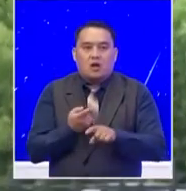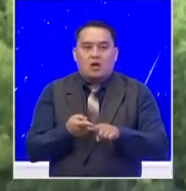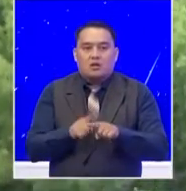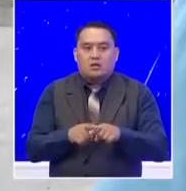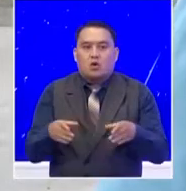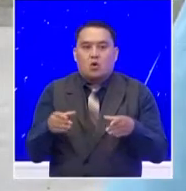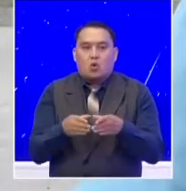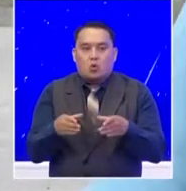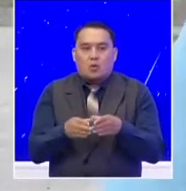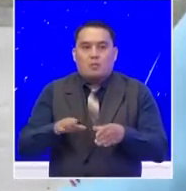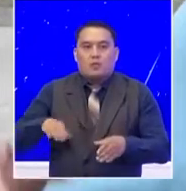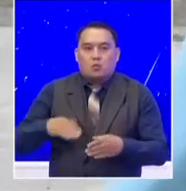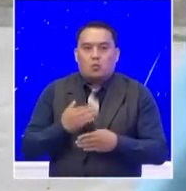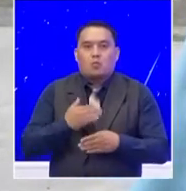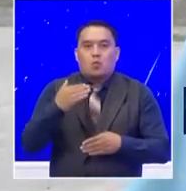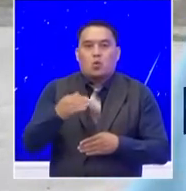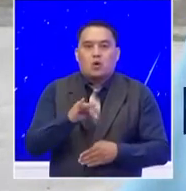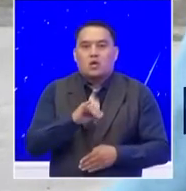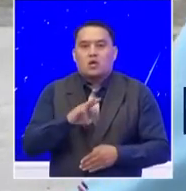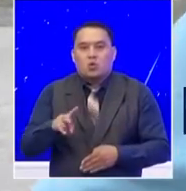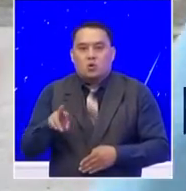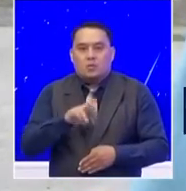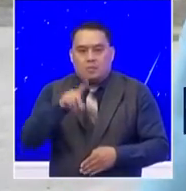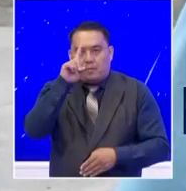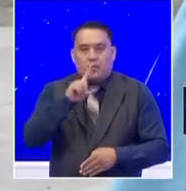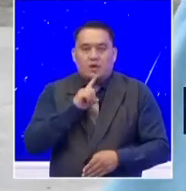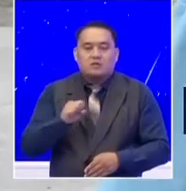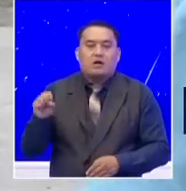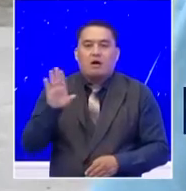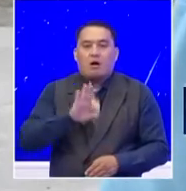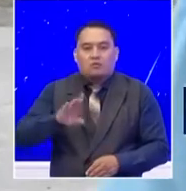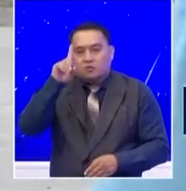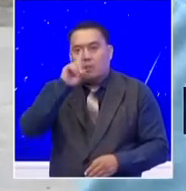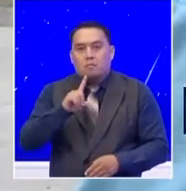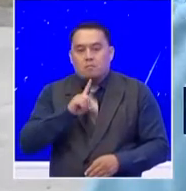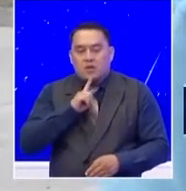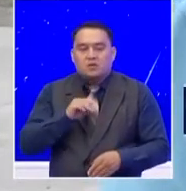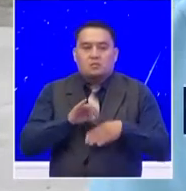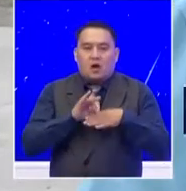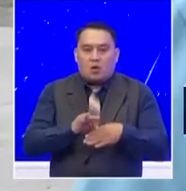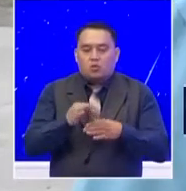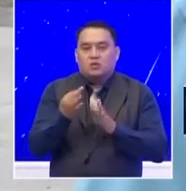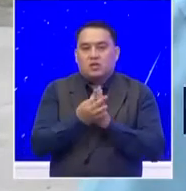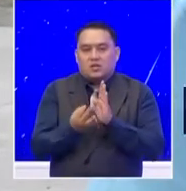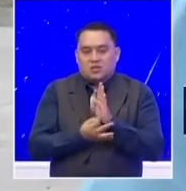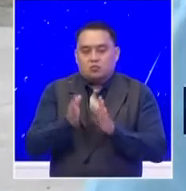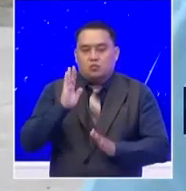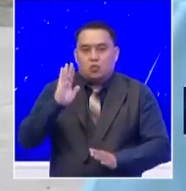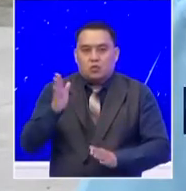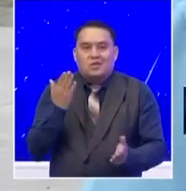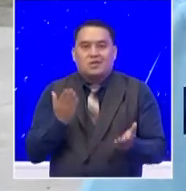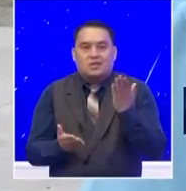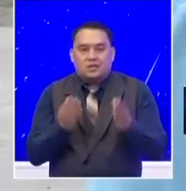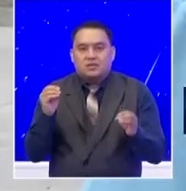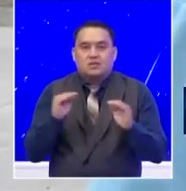значит, группируют, потом после, в июле месяце, возможно, на август месяц останутся они после. Значит, также, если есть дети